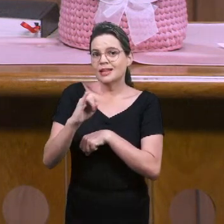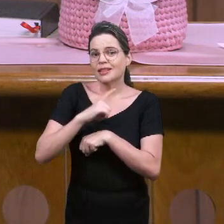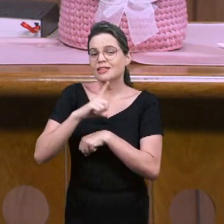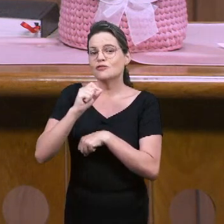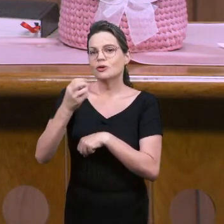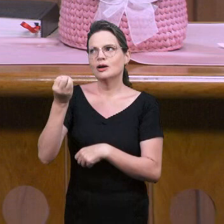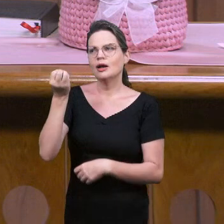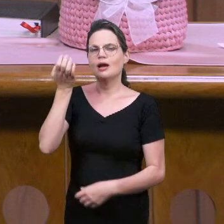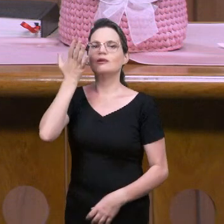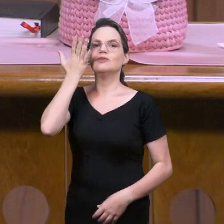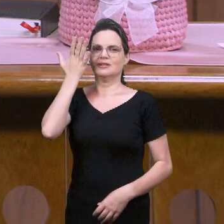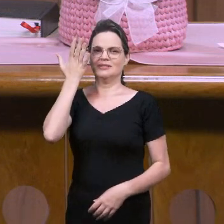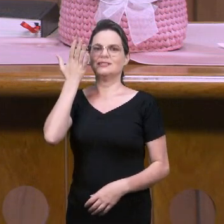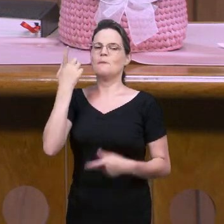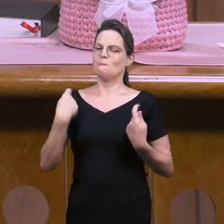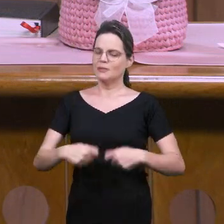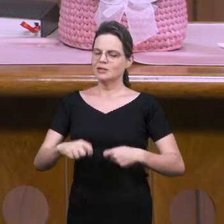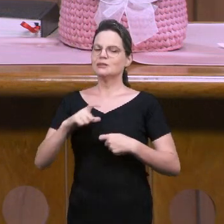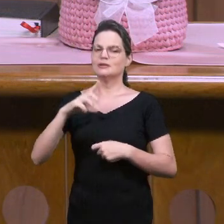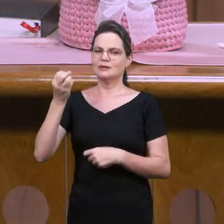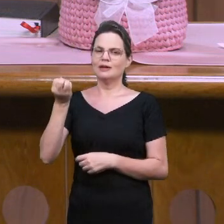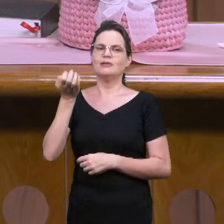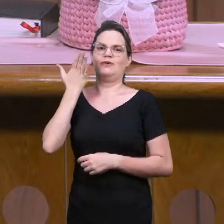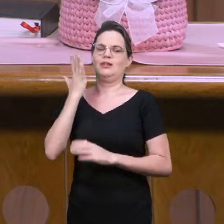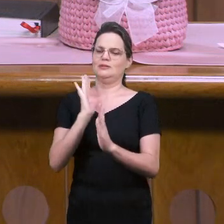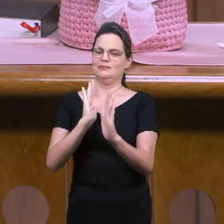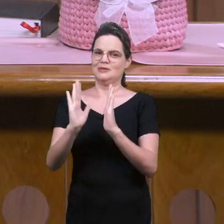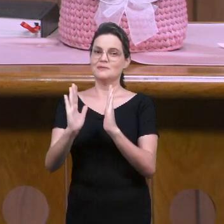là la révélation du moment.